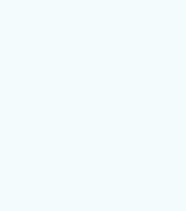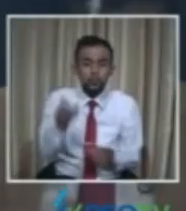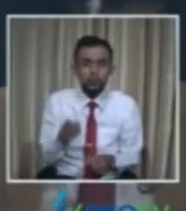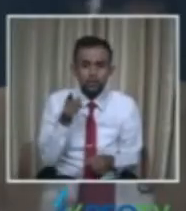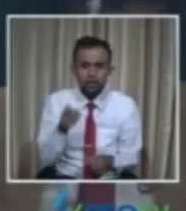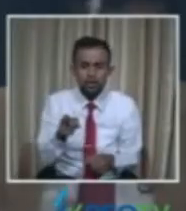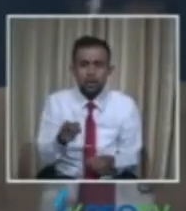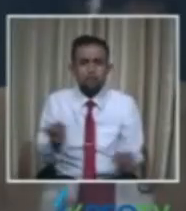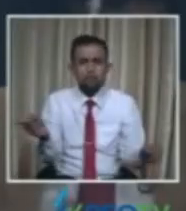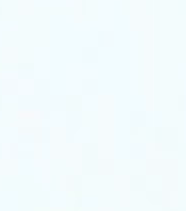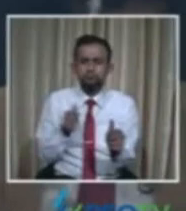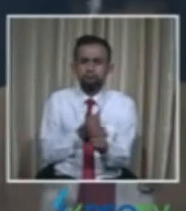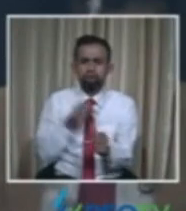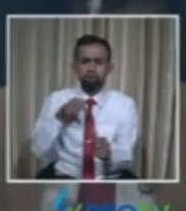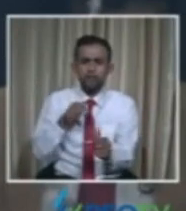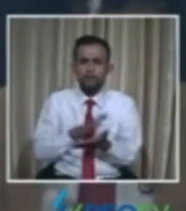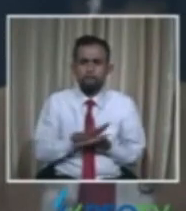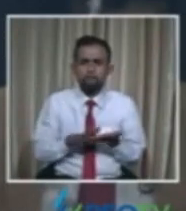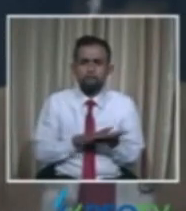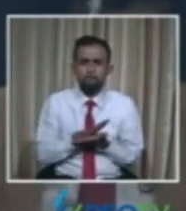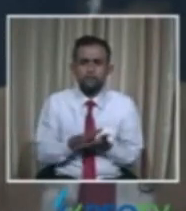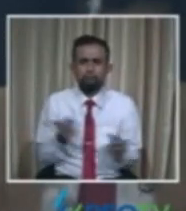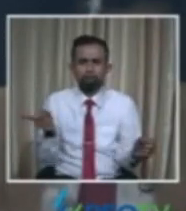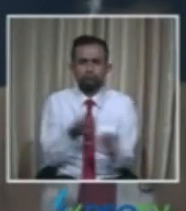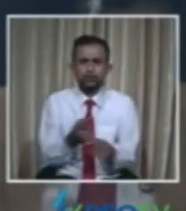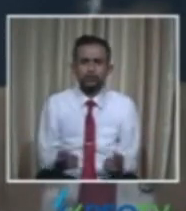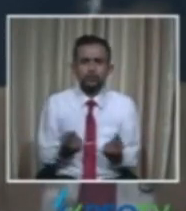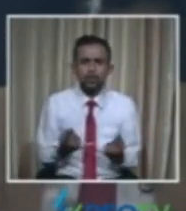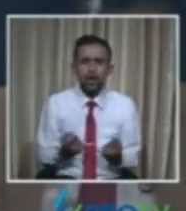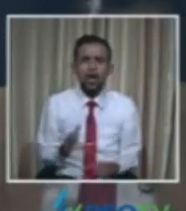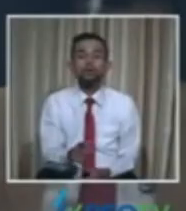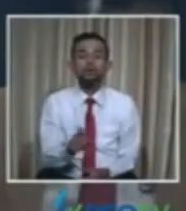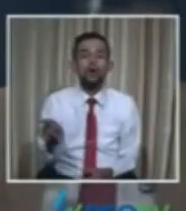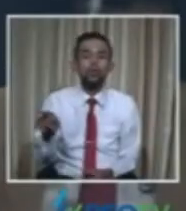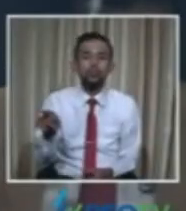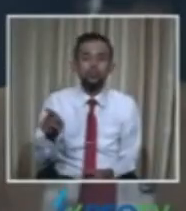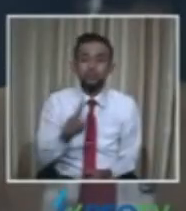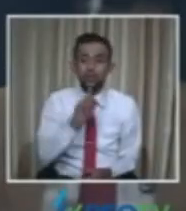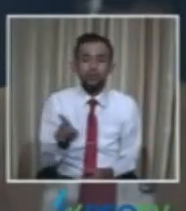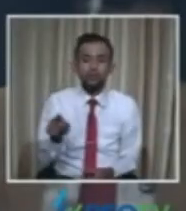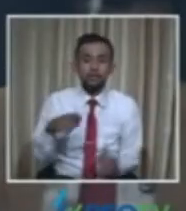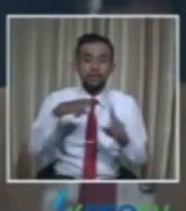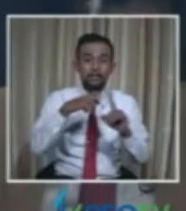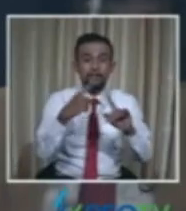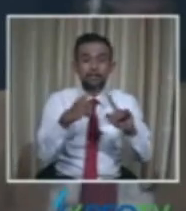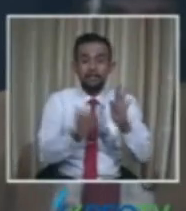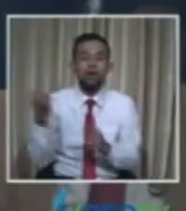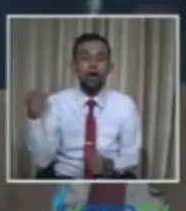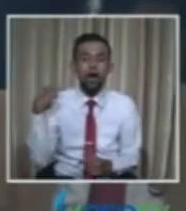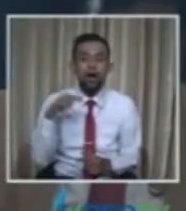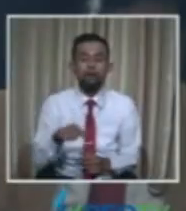පුද්ගලයාව මරා දැම පිටිපස්සේ පැහැදිලි ඝාතනයක අවශ්‍යතාවය තියෙනවා කියන එක අපි කියනවා මේ ඕඩර් එක දෙන්නේ කීර්තිරත්න